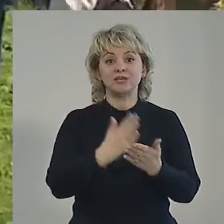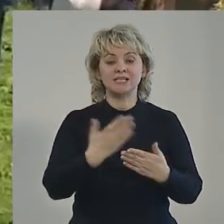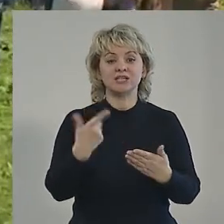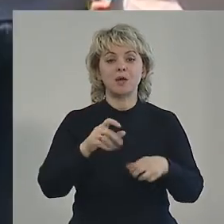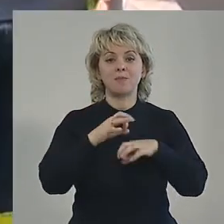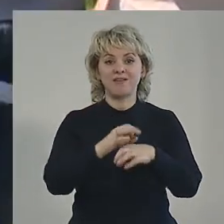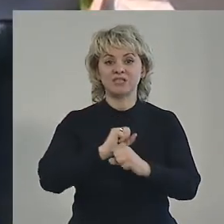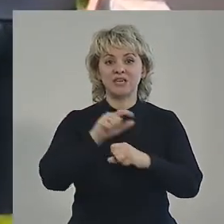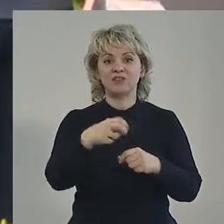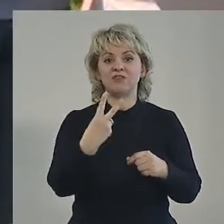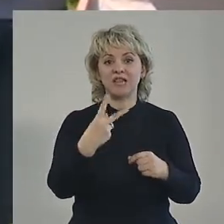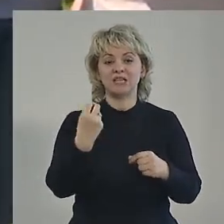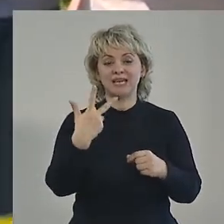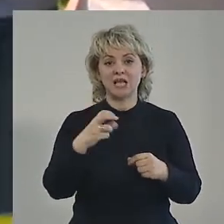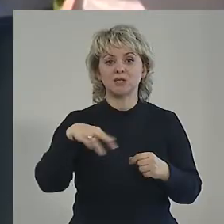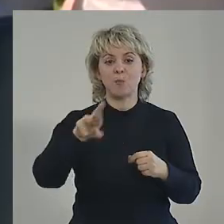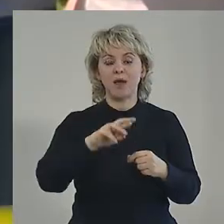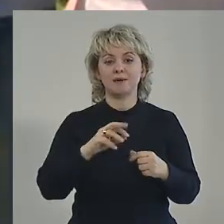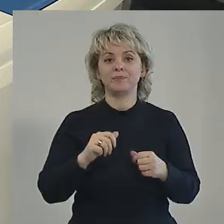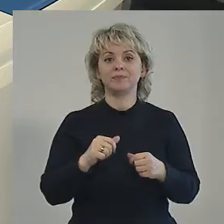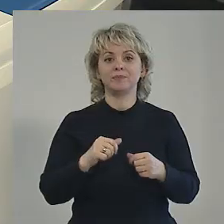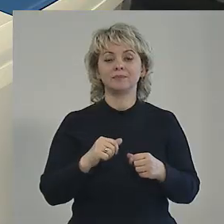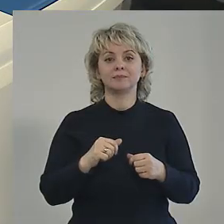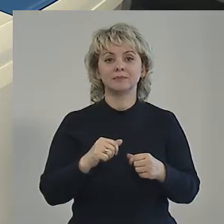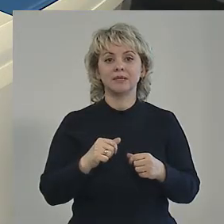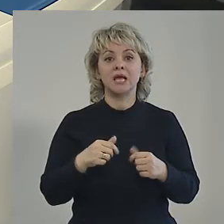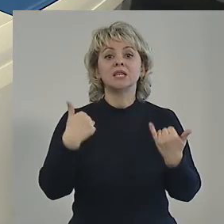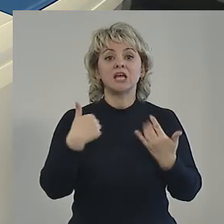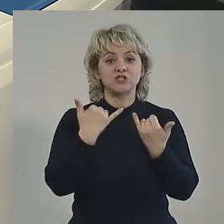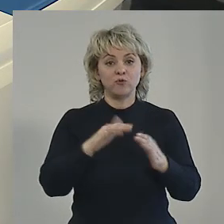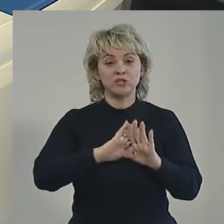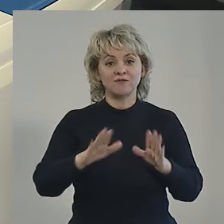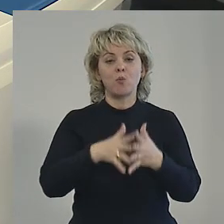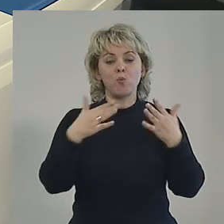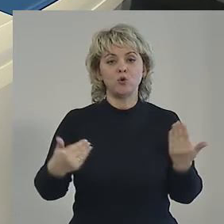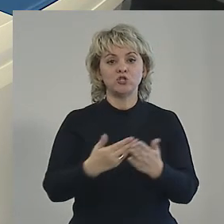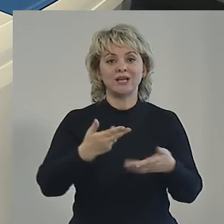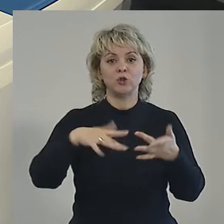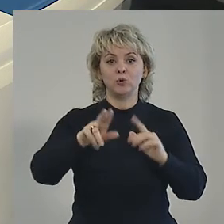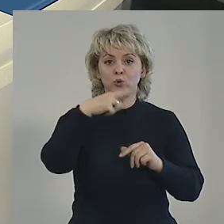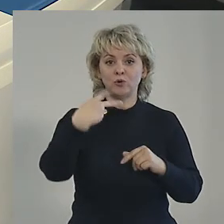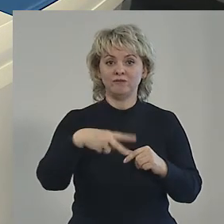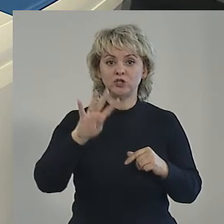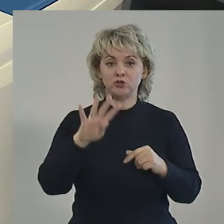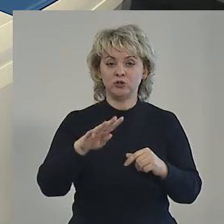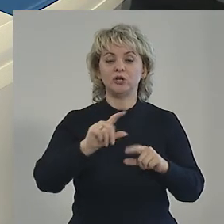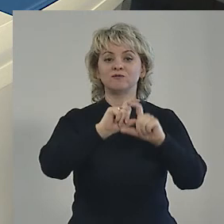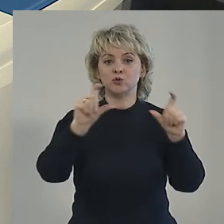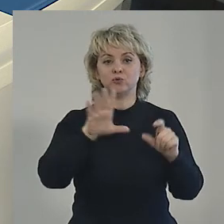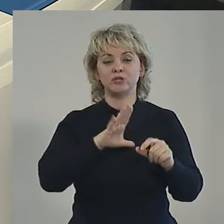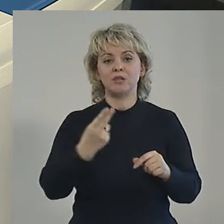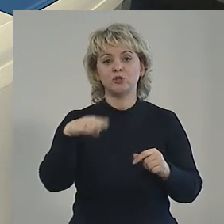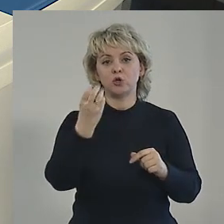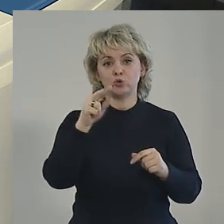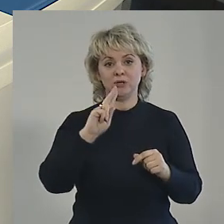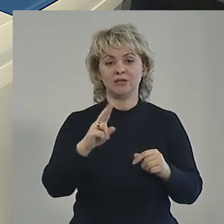провести выходные 12 и 13 мая. На сегодня у меня все. Еще больше новостей на сайте don24.ru. В